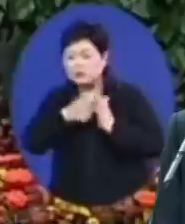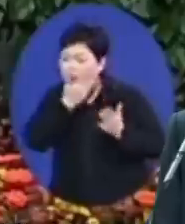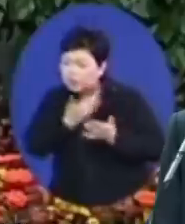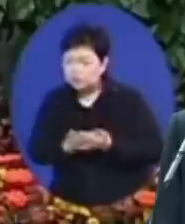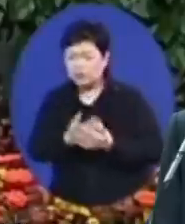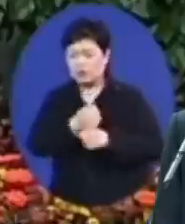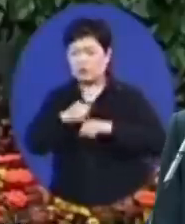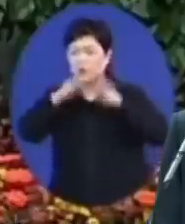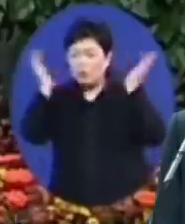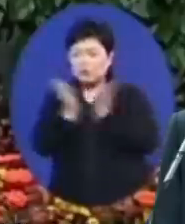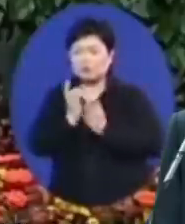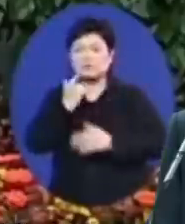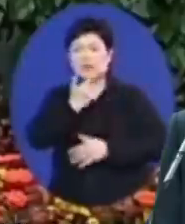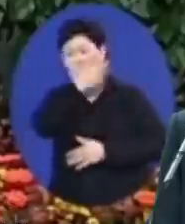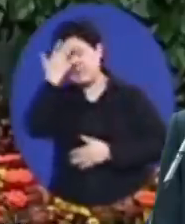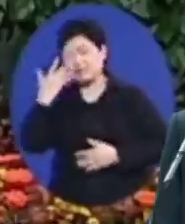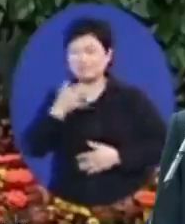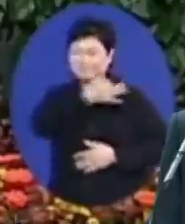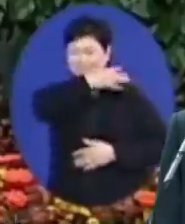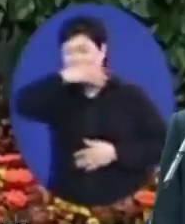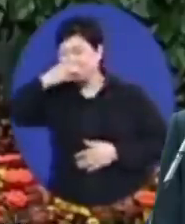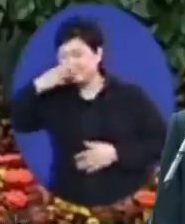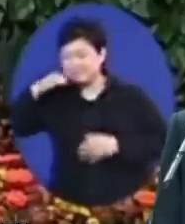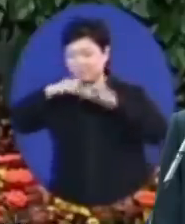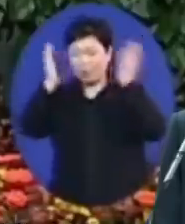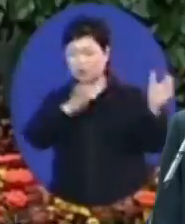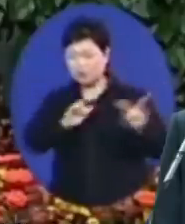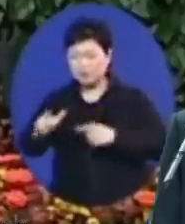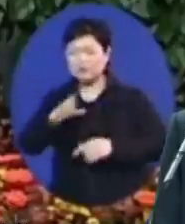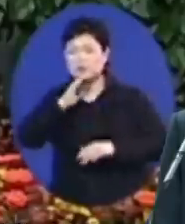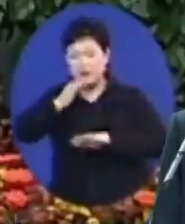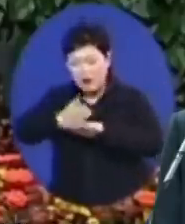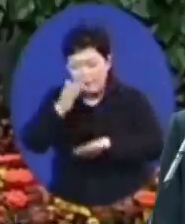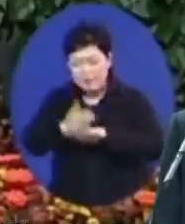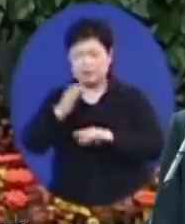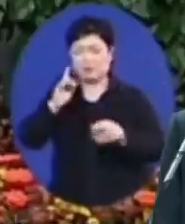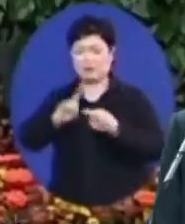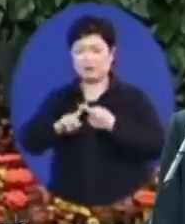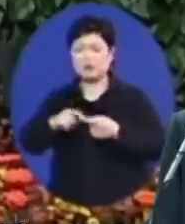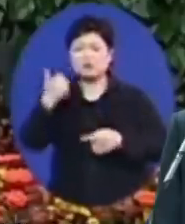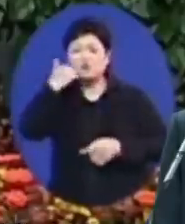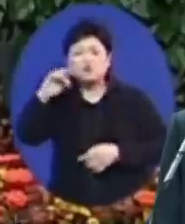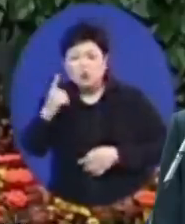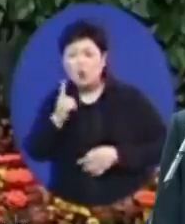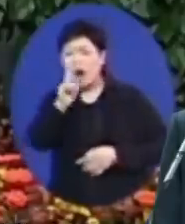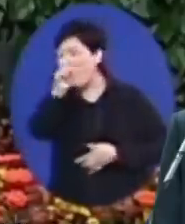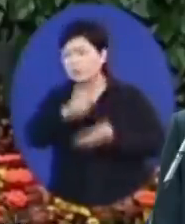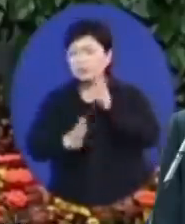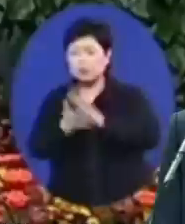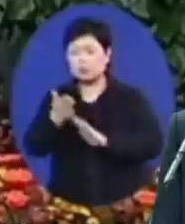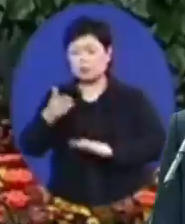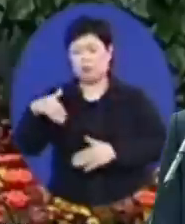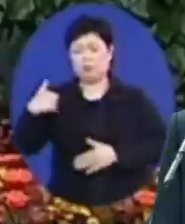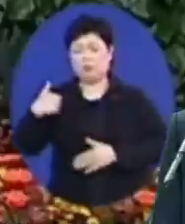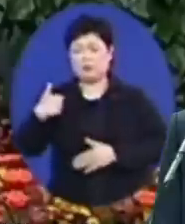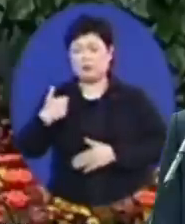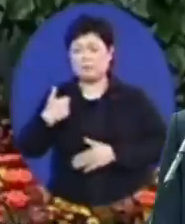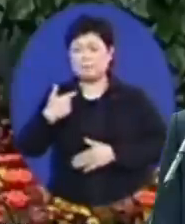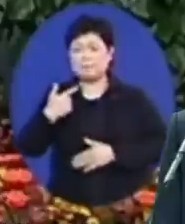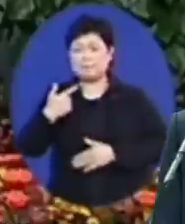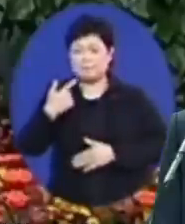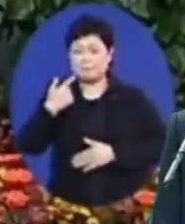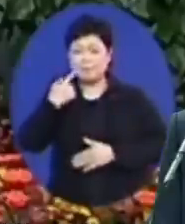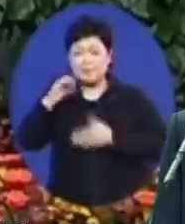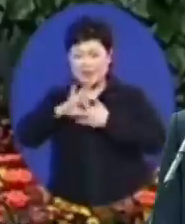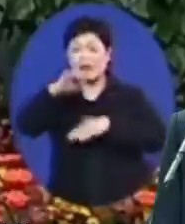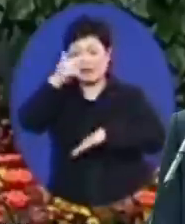것이 얼마나 아름답고 신나는 것인지, 그 모든 것이 얼마나 감사한 것인지 아무도 모른다. 그걸 아는 사람은 마침내 그 모든